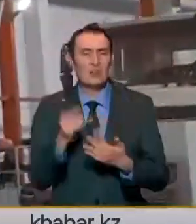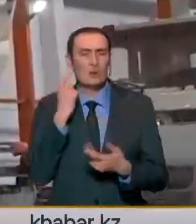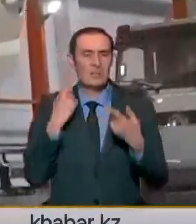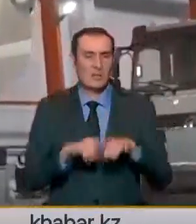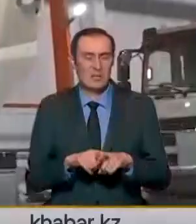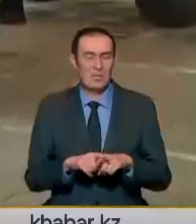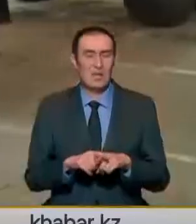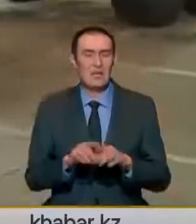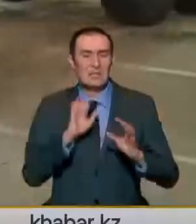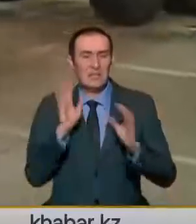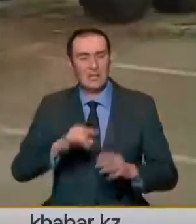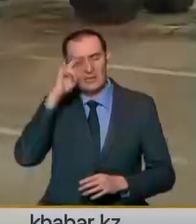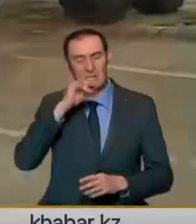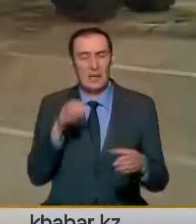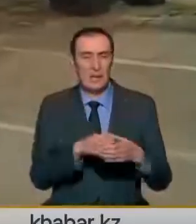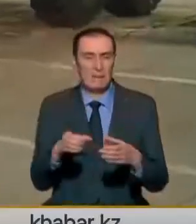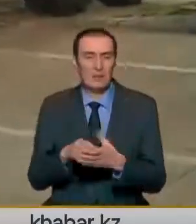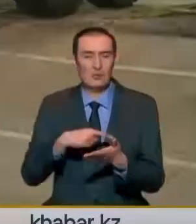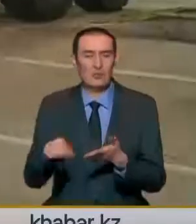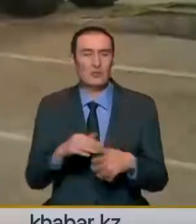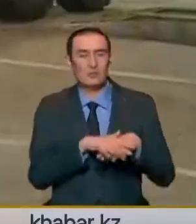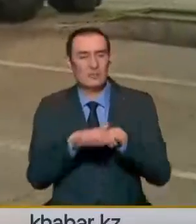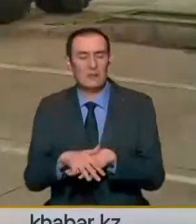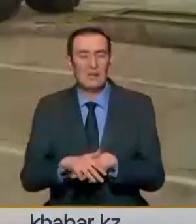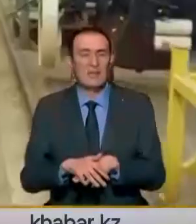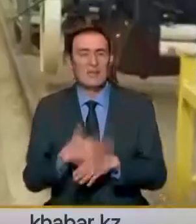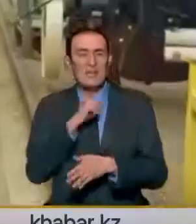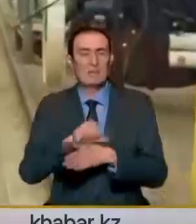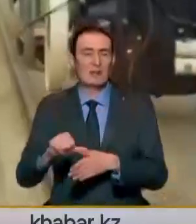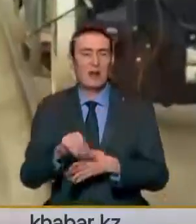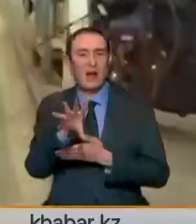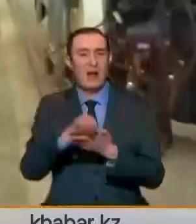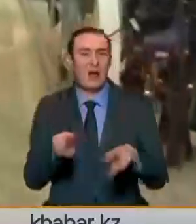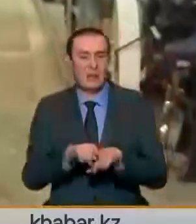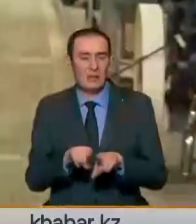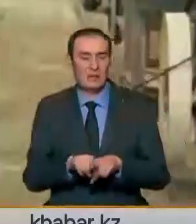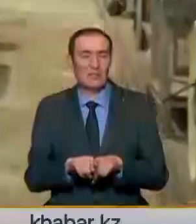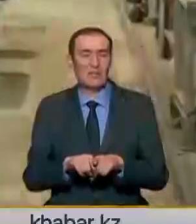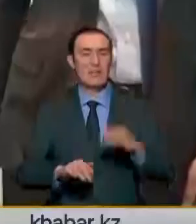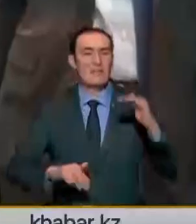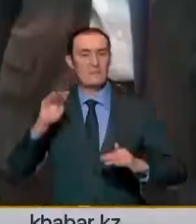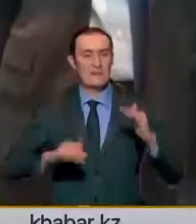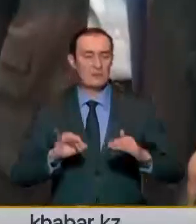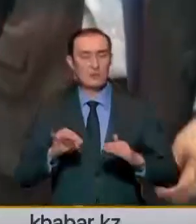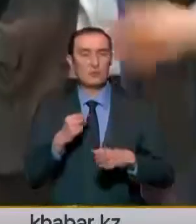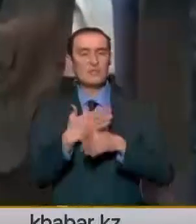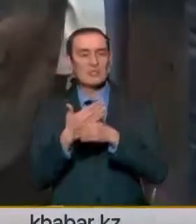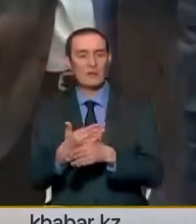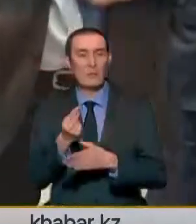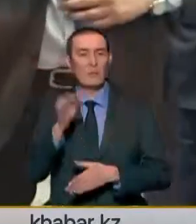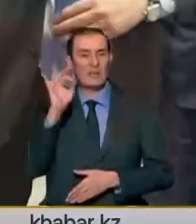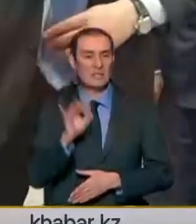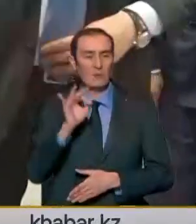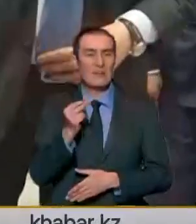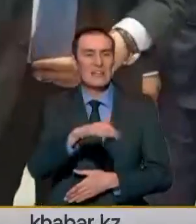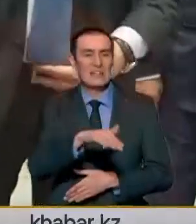сельхозтехники. Для поддержки отечественных производителей исключили субсидирование импортных аналогов. Кроме того, внедрен дифференцированный подход к субсидированию процентной ставки